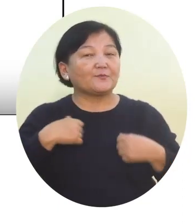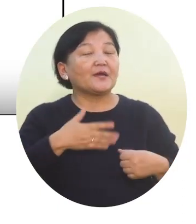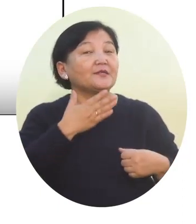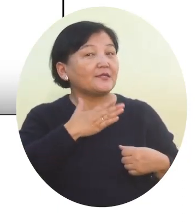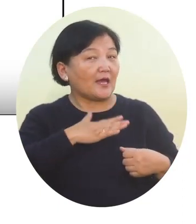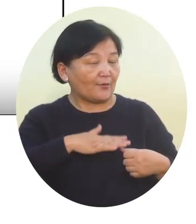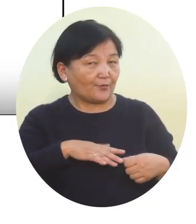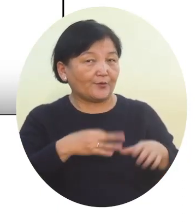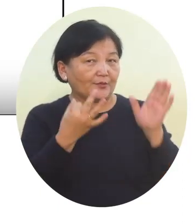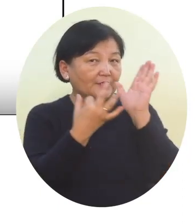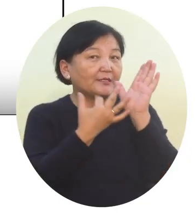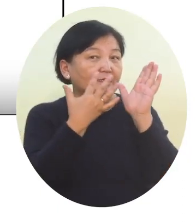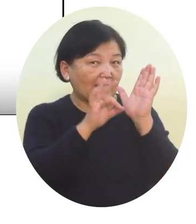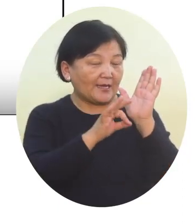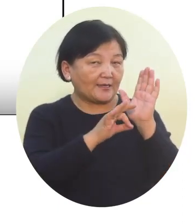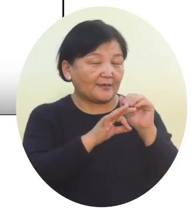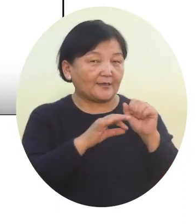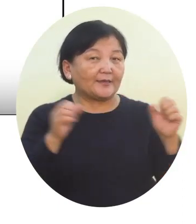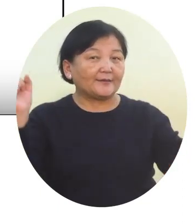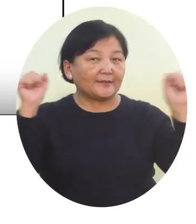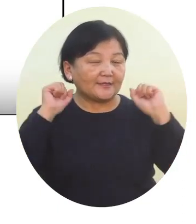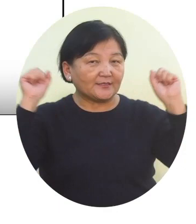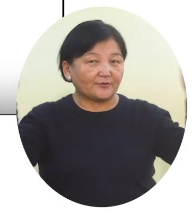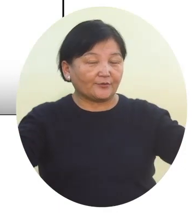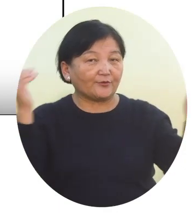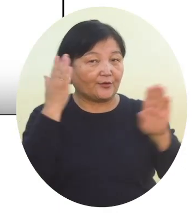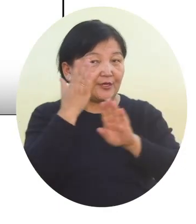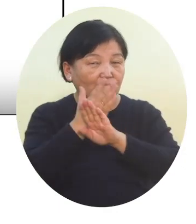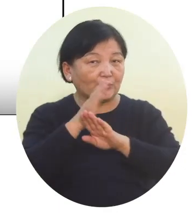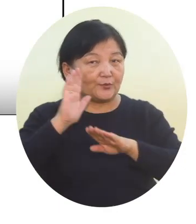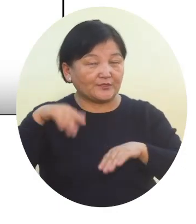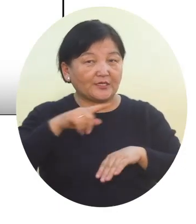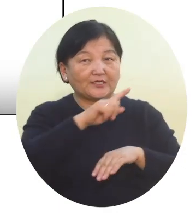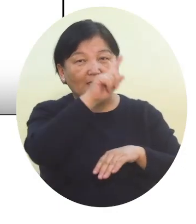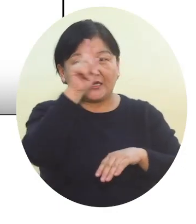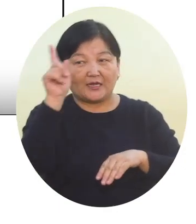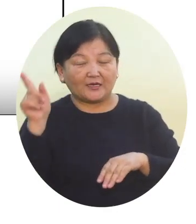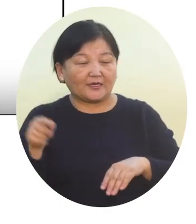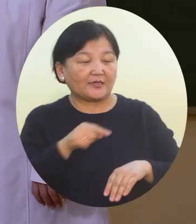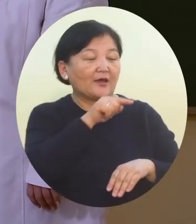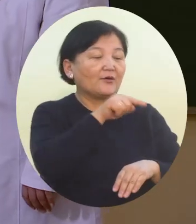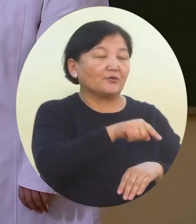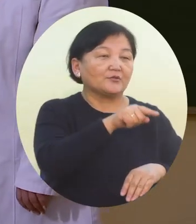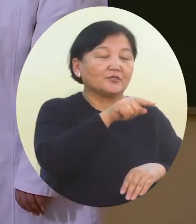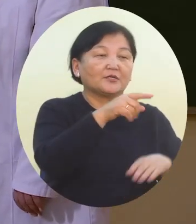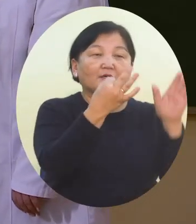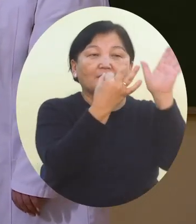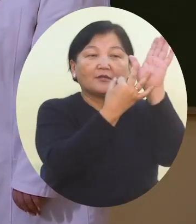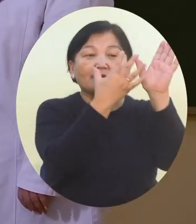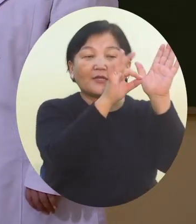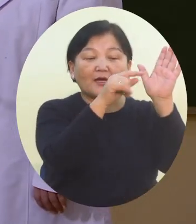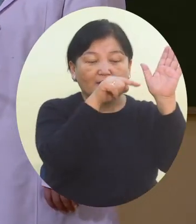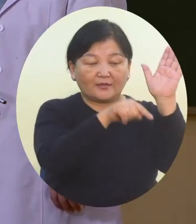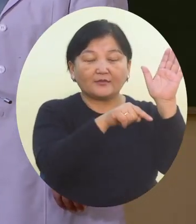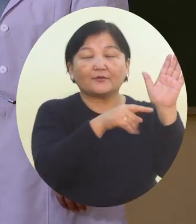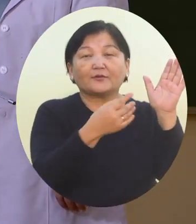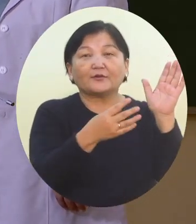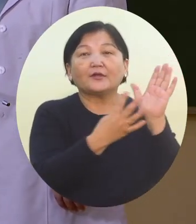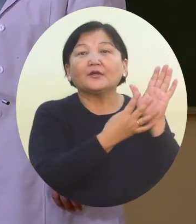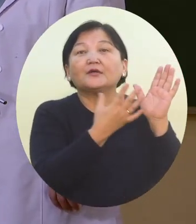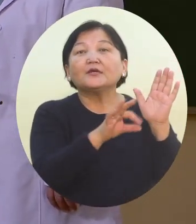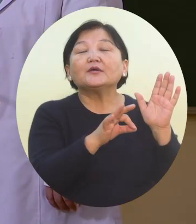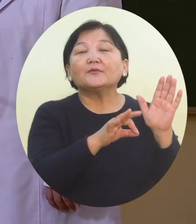80 байсан. А харин дасгал хөдөлгөөн хийсний дараа миний суцны цохилтын тоо 90 болж өөрчлөгдсөн. Тэгэхээр миний суцны цохилтын тоо бол